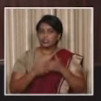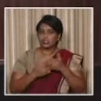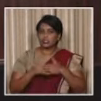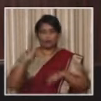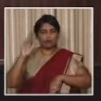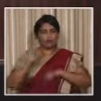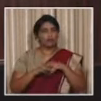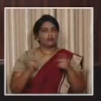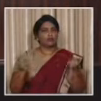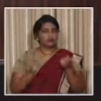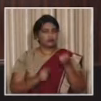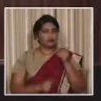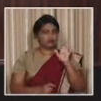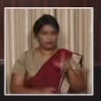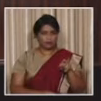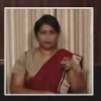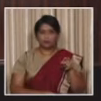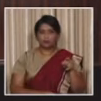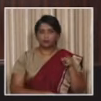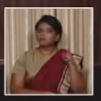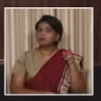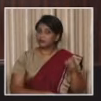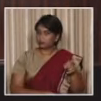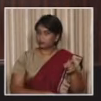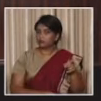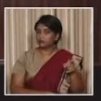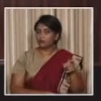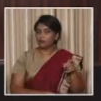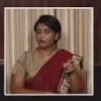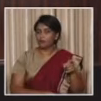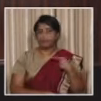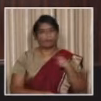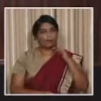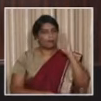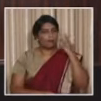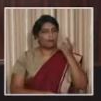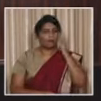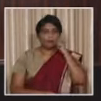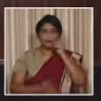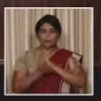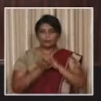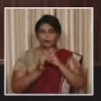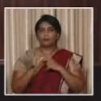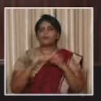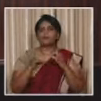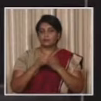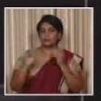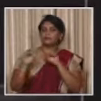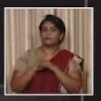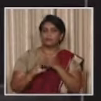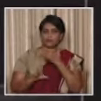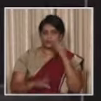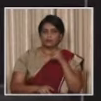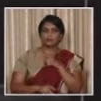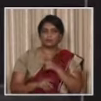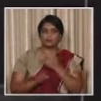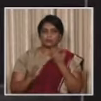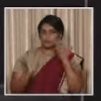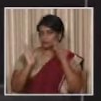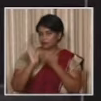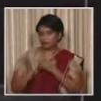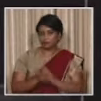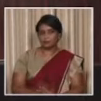උපරිම සිල්ලර මිලක් තියෙන ද්‍රව්‍යයක්. එනිසා අපිට විශේෂයෙන්ම පාරිභෝගික සේවා අධිකාරියට ඊට මැදිහත් වෙන්න පුළුවන්. ඒ කරුණ අපි යොමු